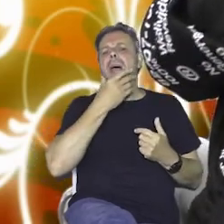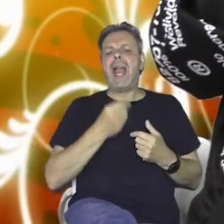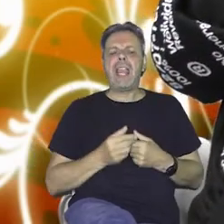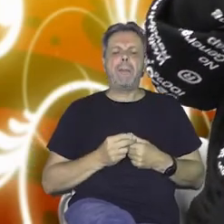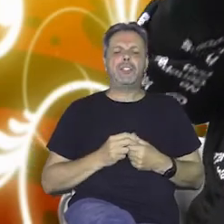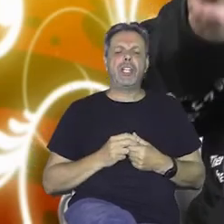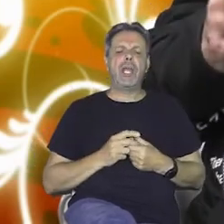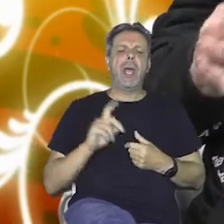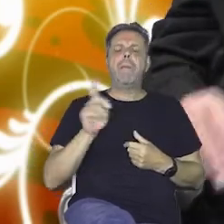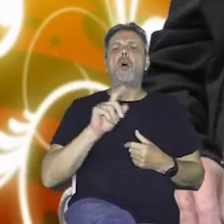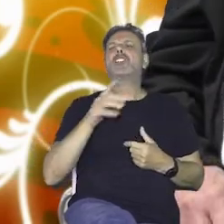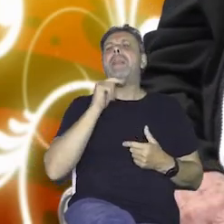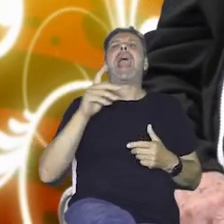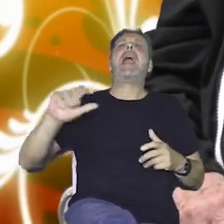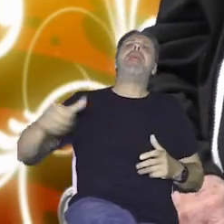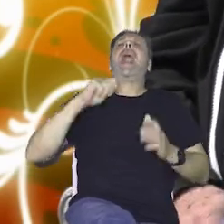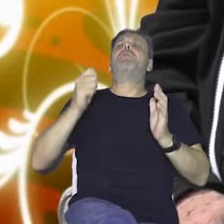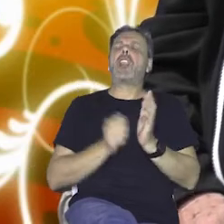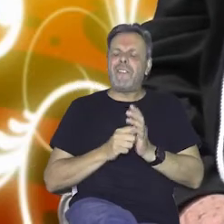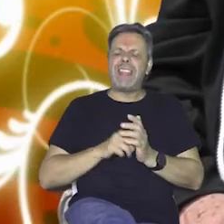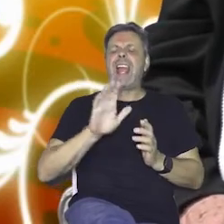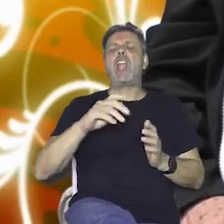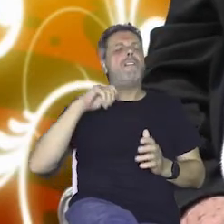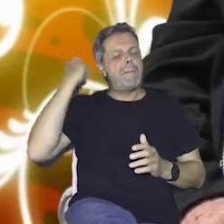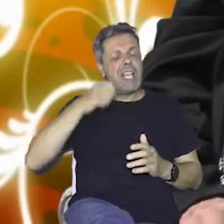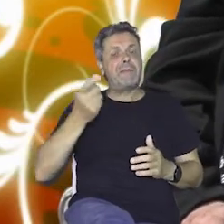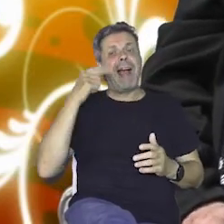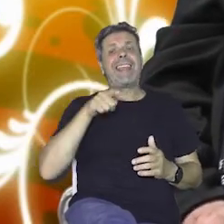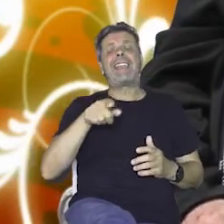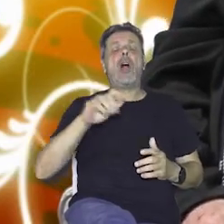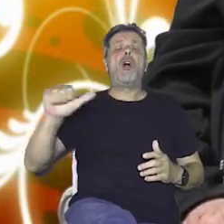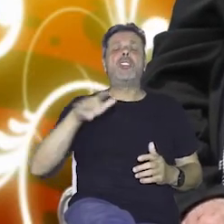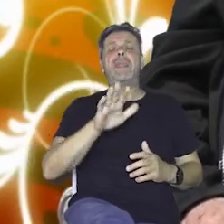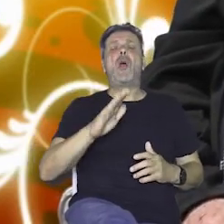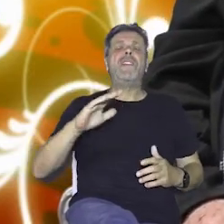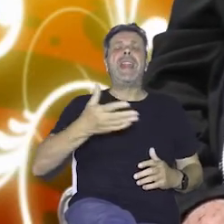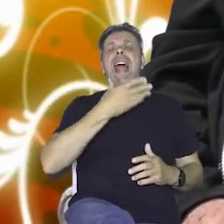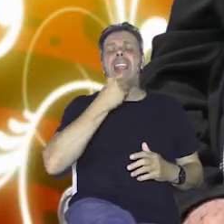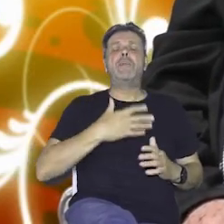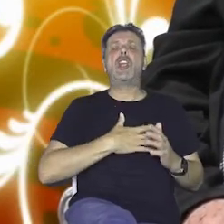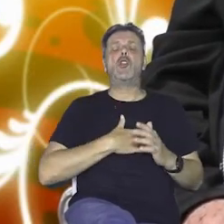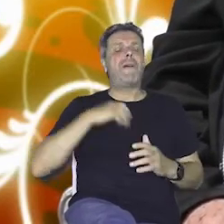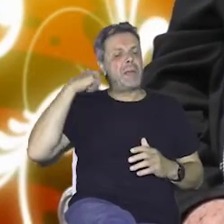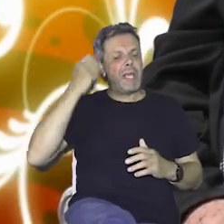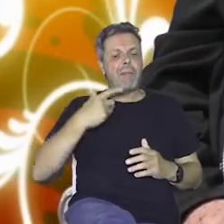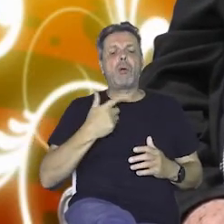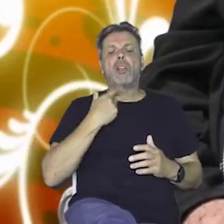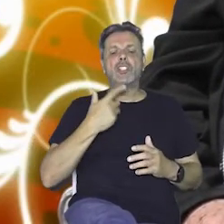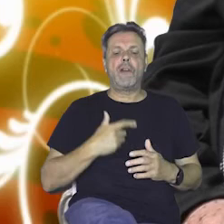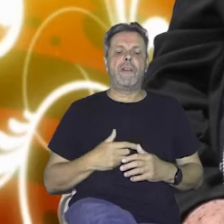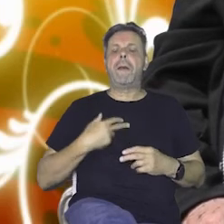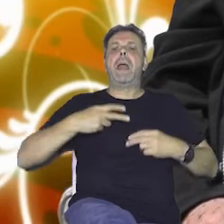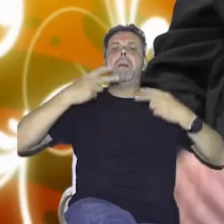nije najkomercijalnija njihova pjesma, ali jedna od njihovih najljepših ljubavnih pjesama, koja se zove Bojim